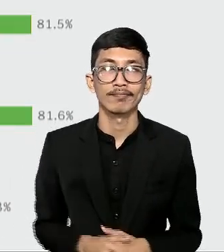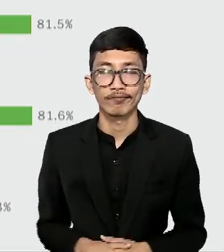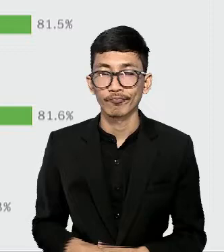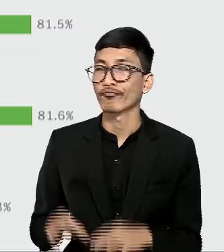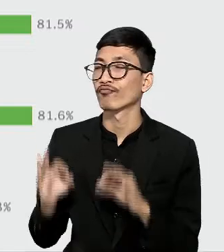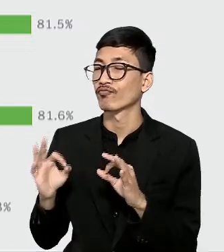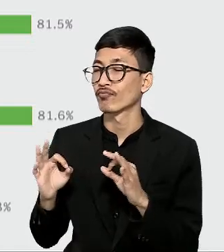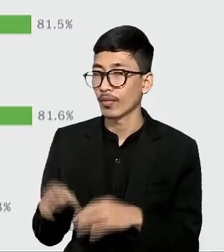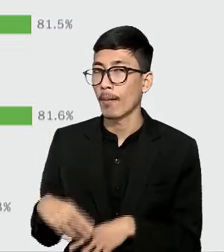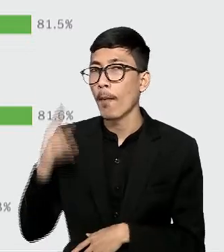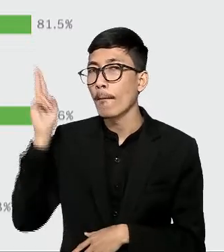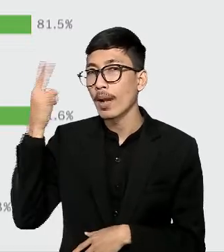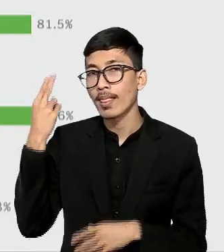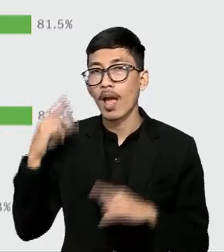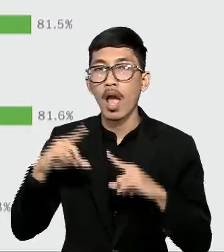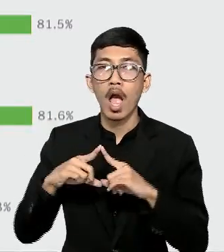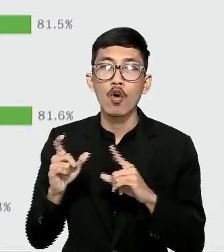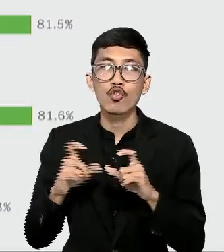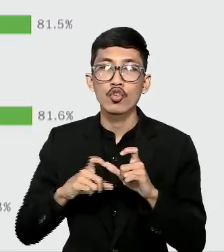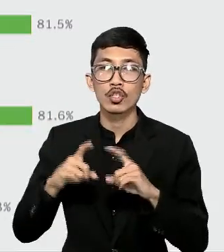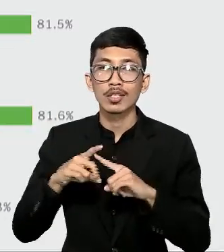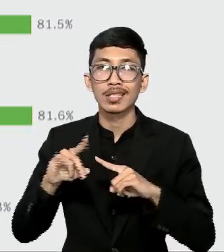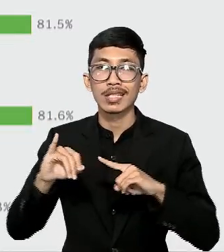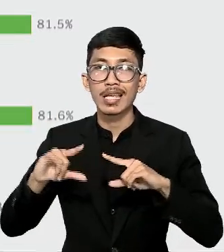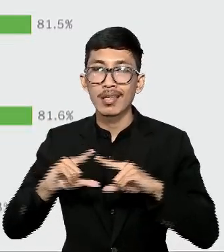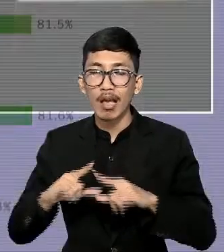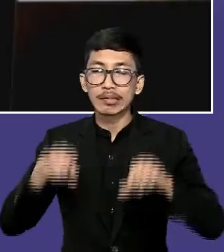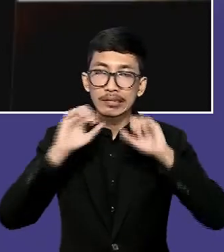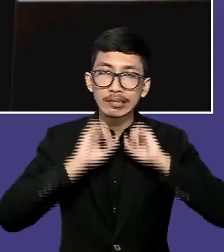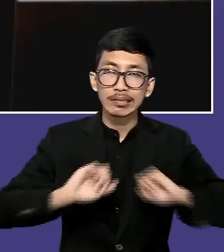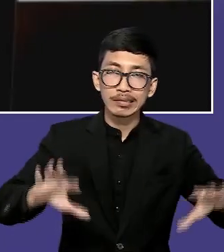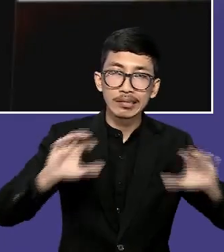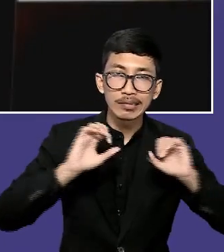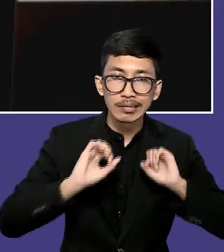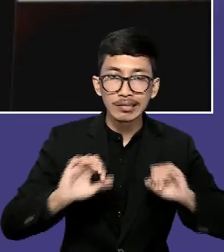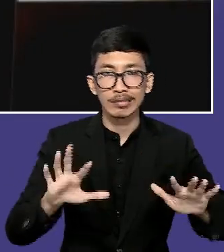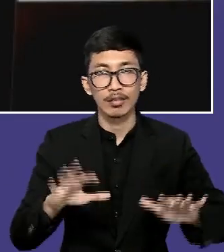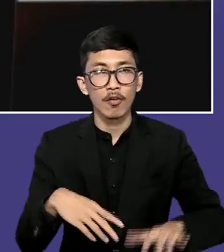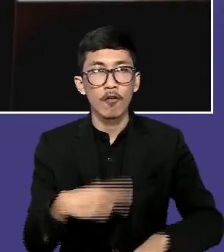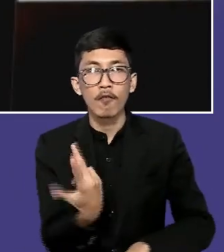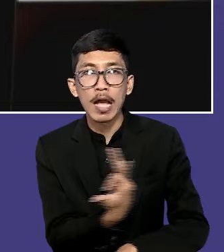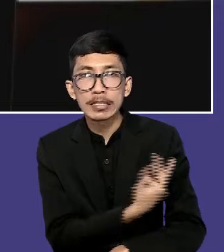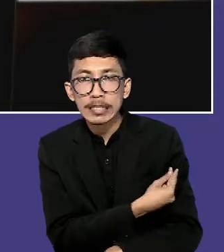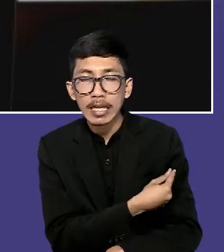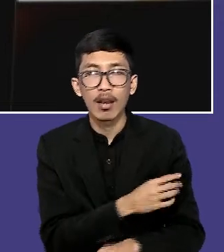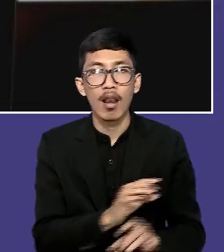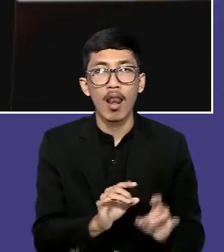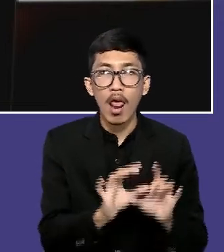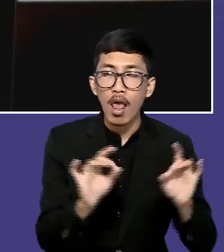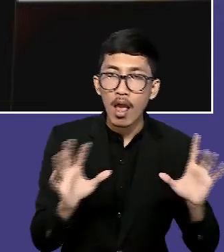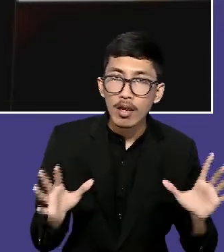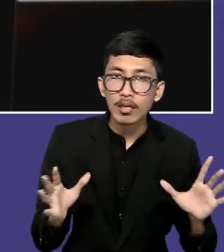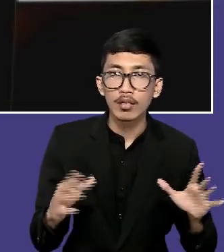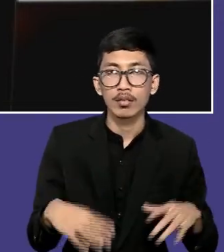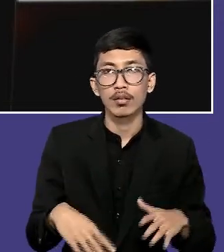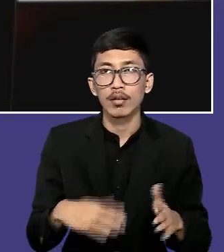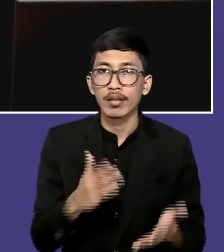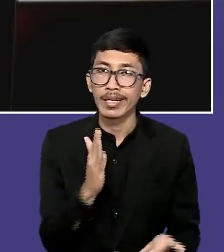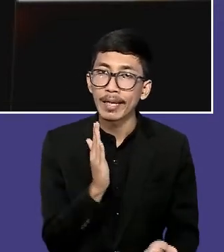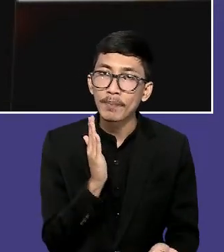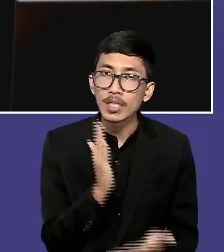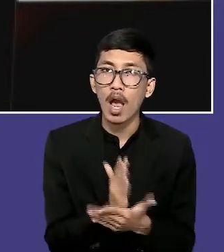pemerintah Austria ini kemudian menjadi satu hal yang cukup penting ketika himbauan vaksinasi tidak terlalu diindahkan oleh warga di sana kemeja bahwa kebijakan